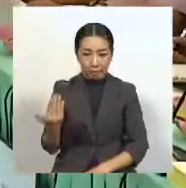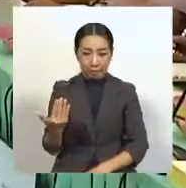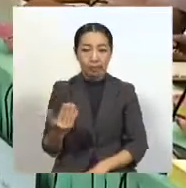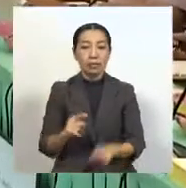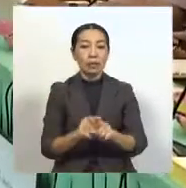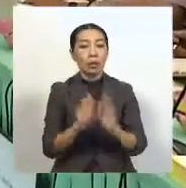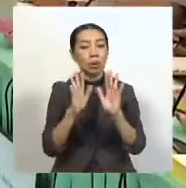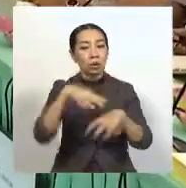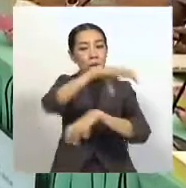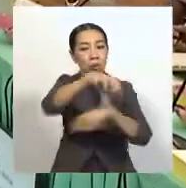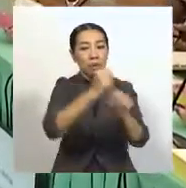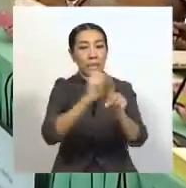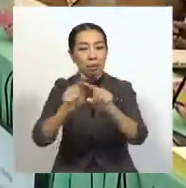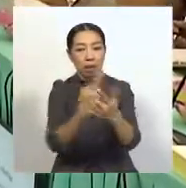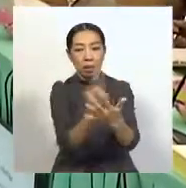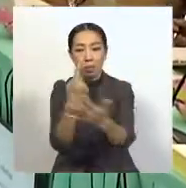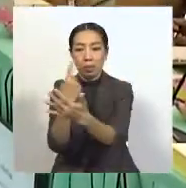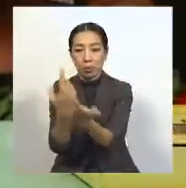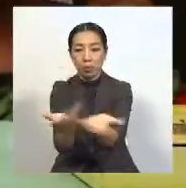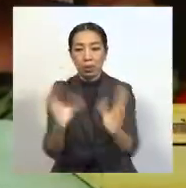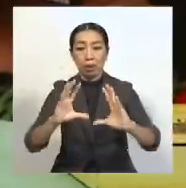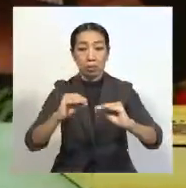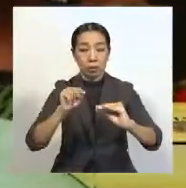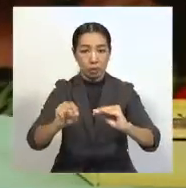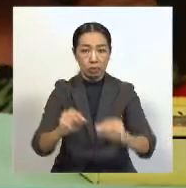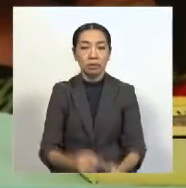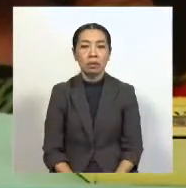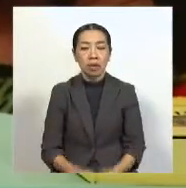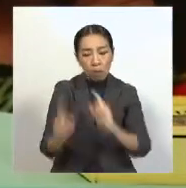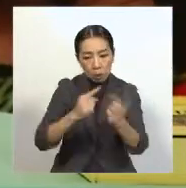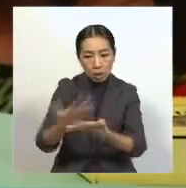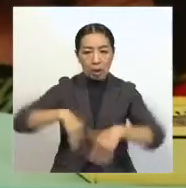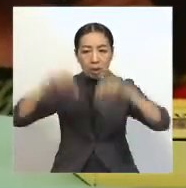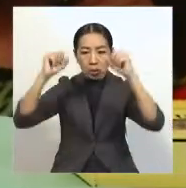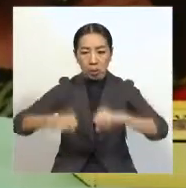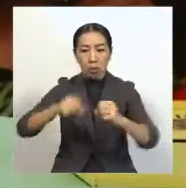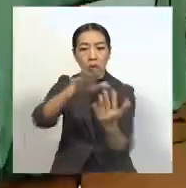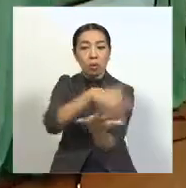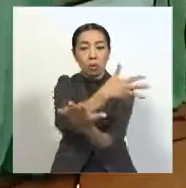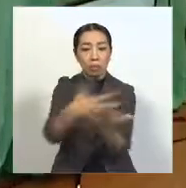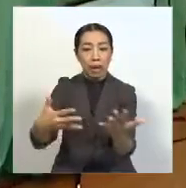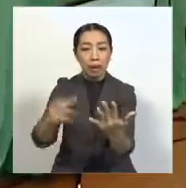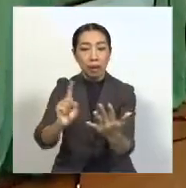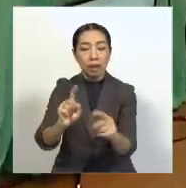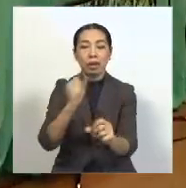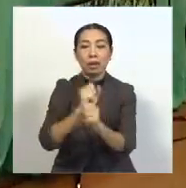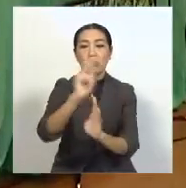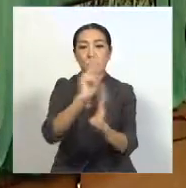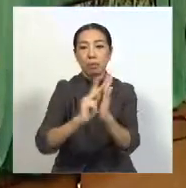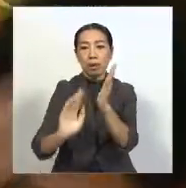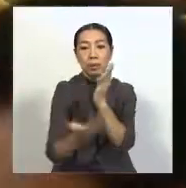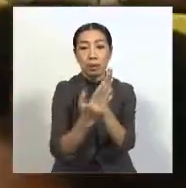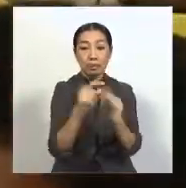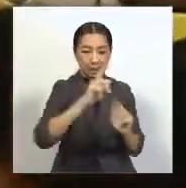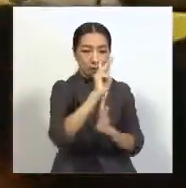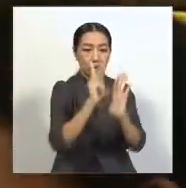พร้อมด้วยผู้แทนหน่วยงานที่เกี่ยวข้องเข้าร่วมด้วยที่ประชุมก็มีมติเห็นชอบแผนการออกกฎหมายลูกภายใต้พรบ